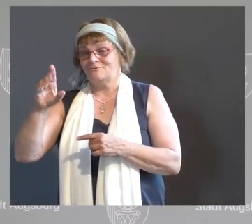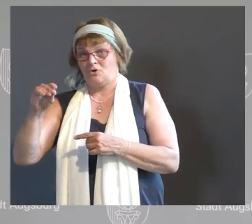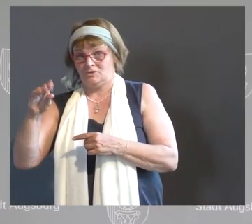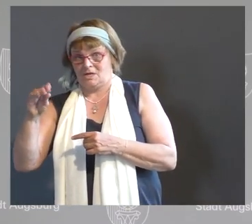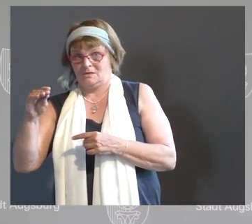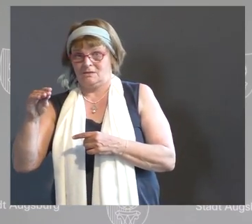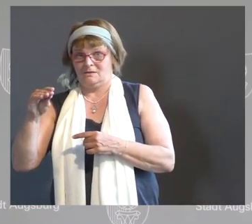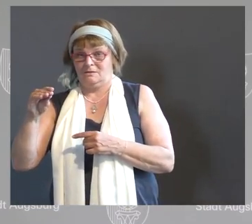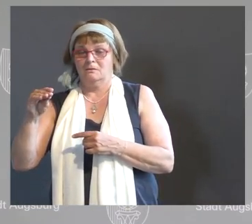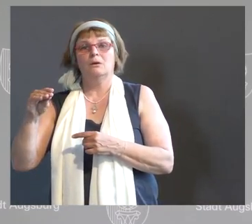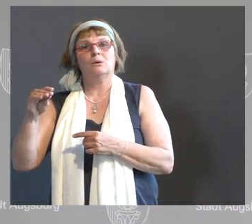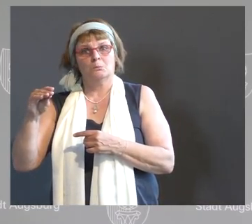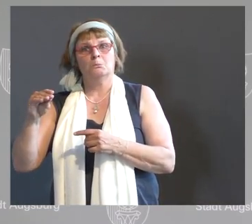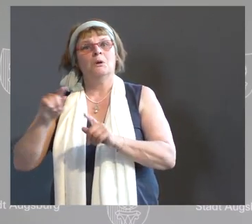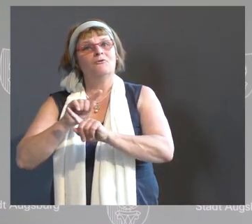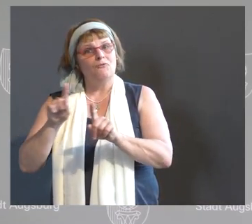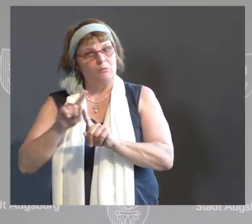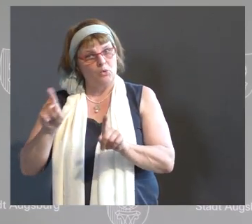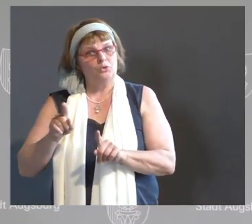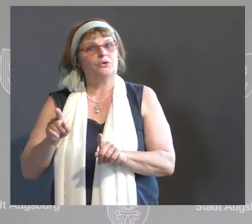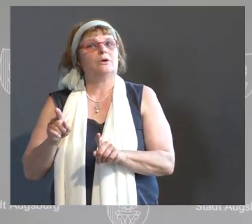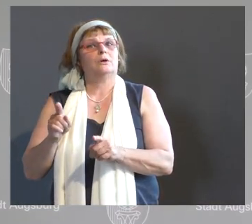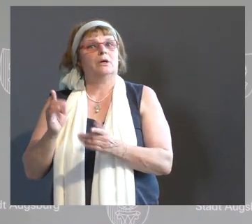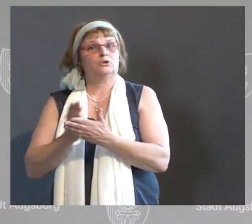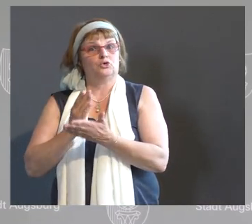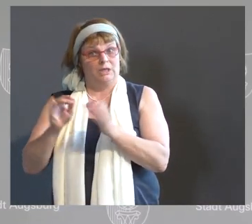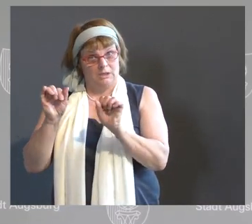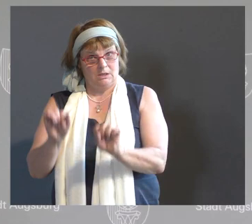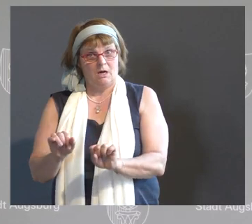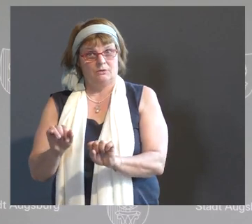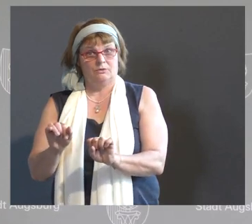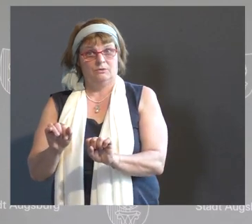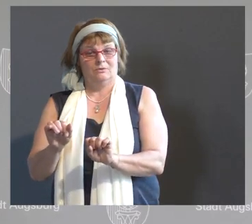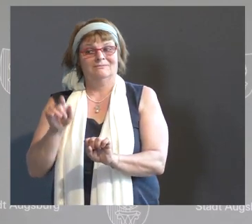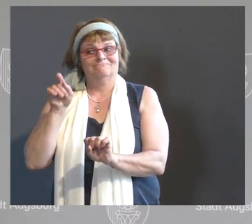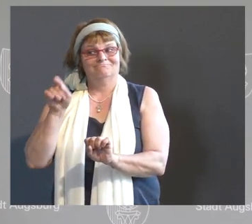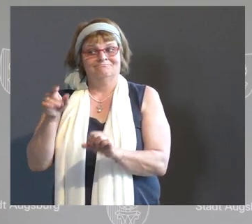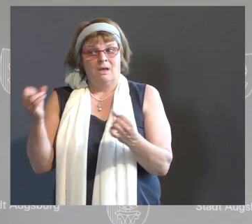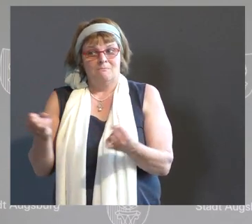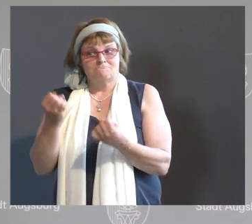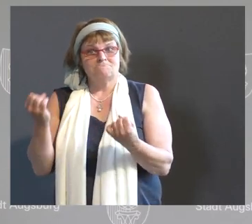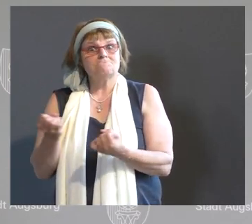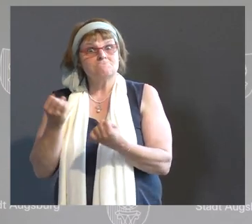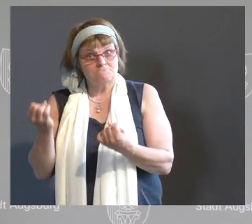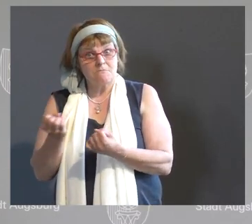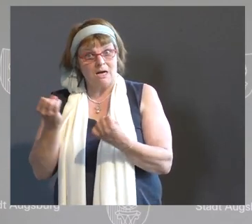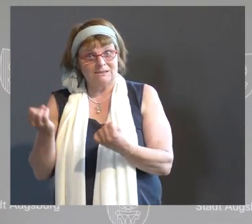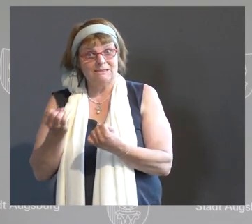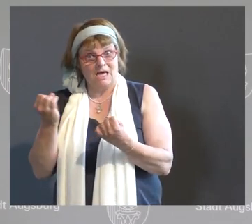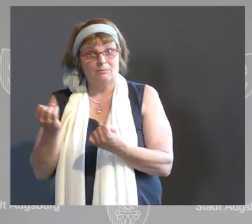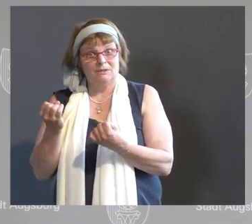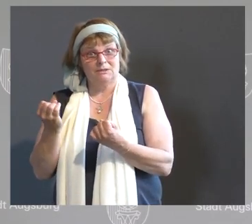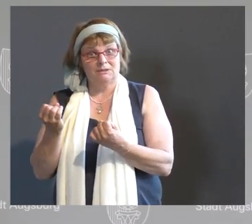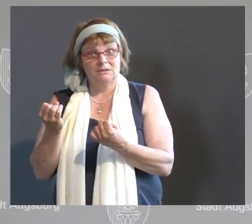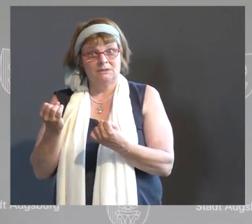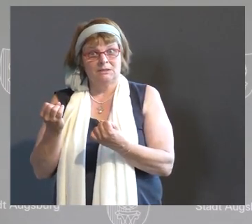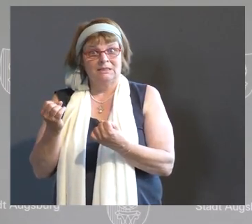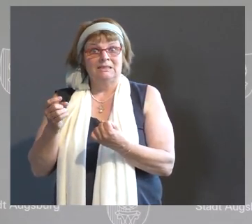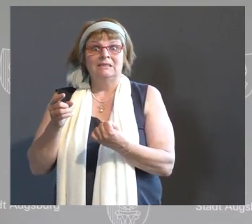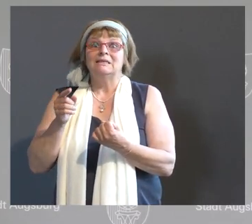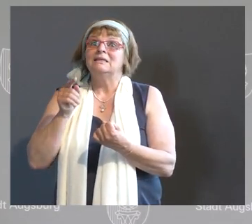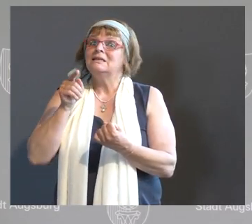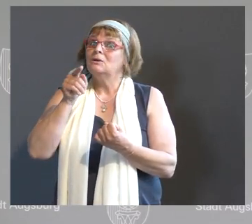Betretungsverbote erlassen können. Das sind natürlich auch sind Maßnahmen, die in Rechte Dritter eingreifen. Die müssen